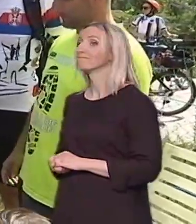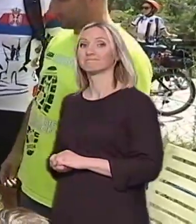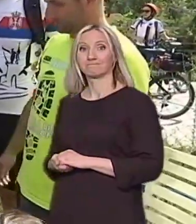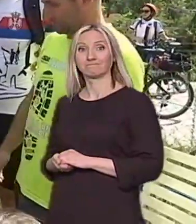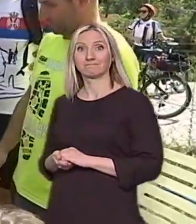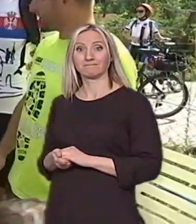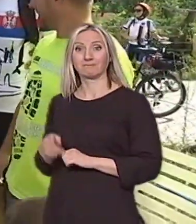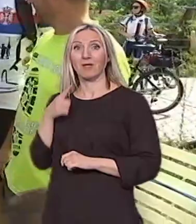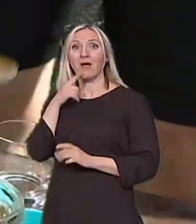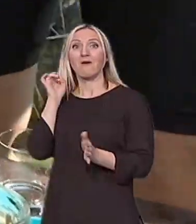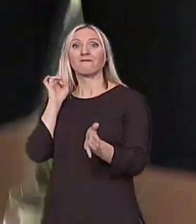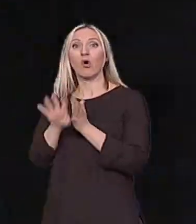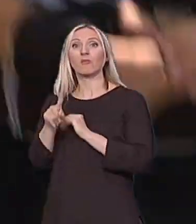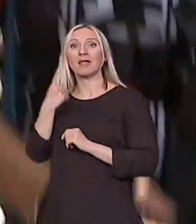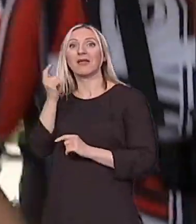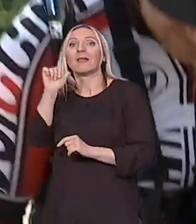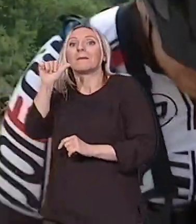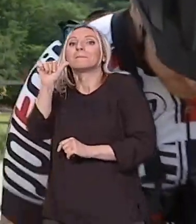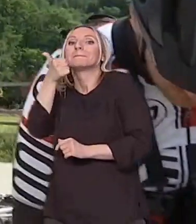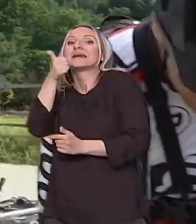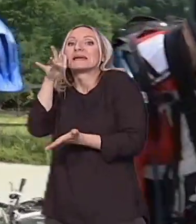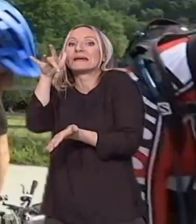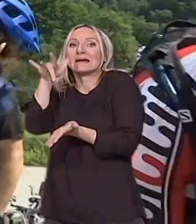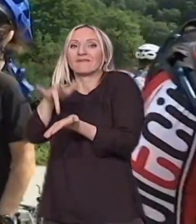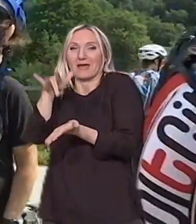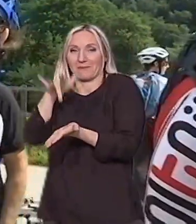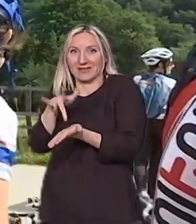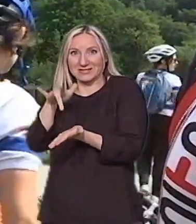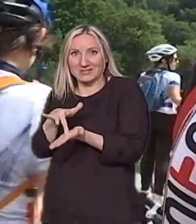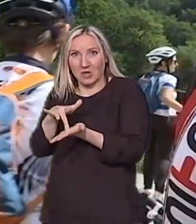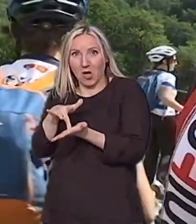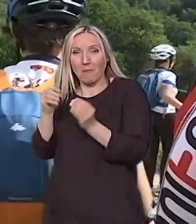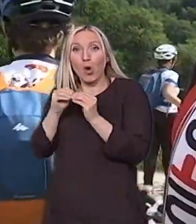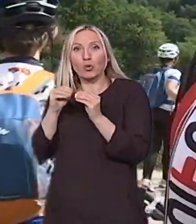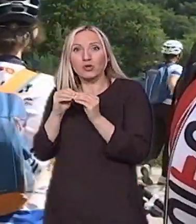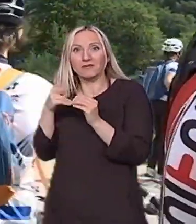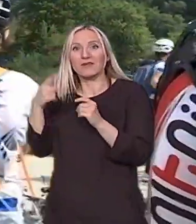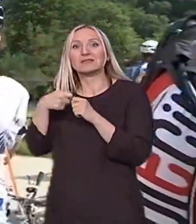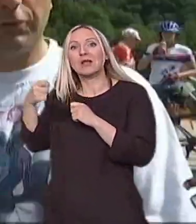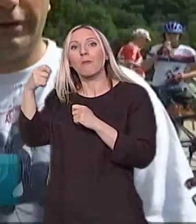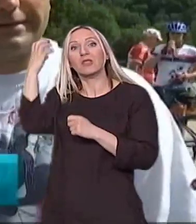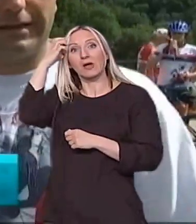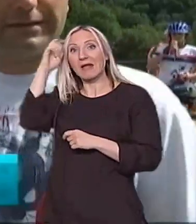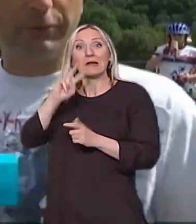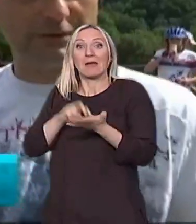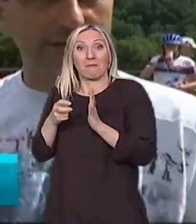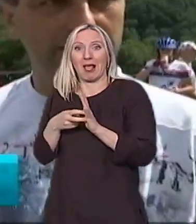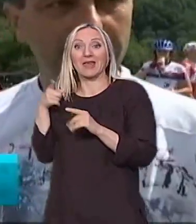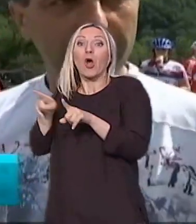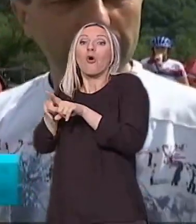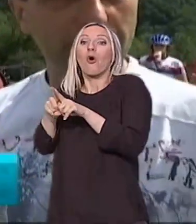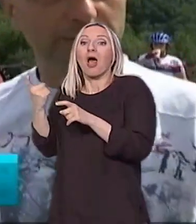Rečnikom Formule 1, prvi pit stop bio je u selu Bogutovac, 20 km od Kraljeva. I to neplaniran. Kolega sa